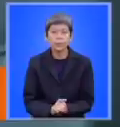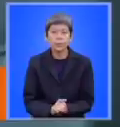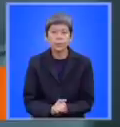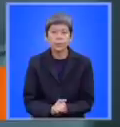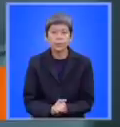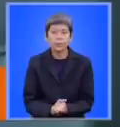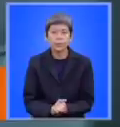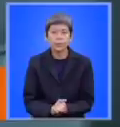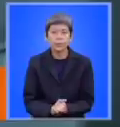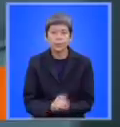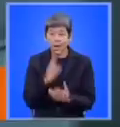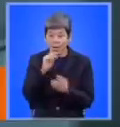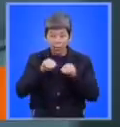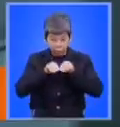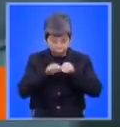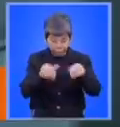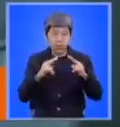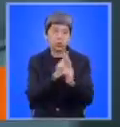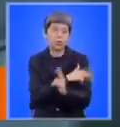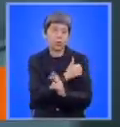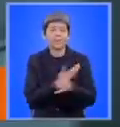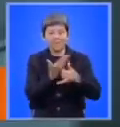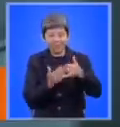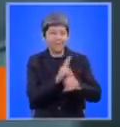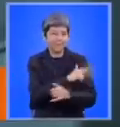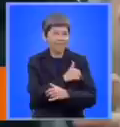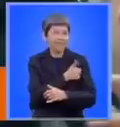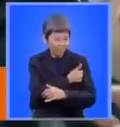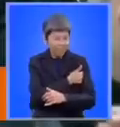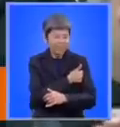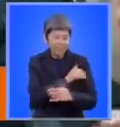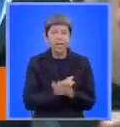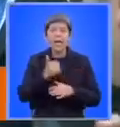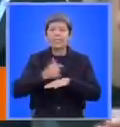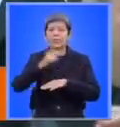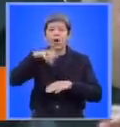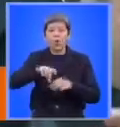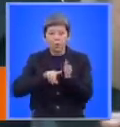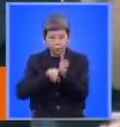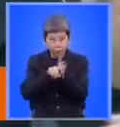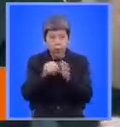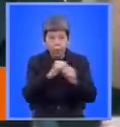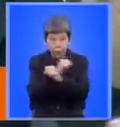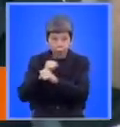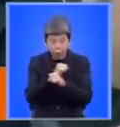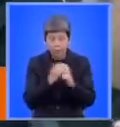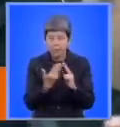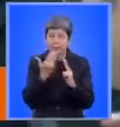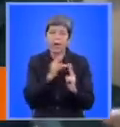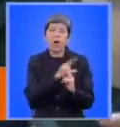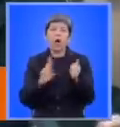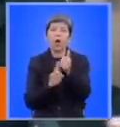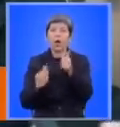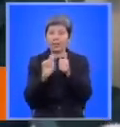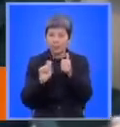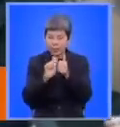สำหรับการแถลงข่าวประจำวันนี้ค่ะมีนายแพทย์สุวรรณชัยวัฒนายิ่งเจริญชัยอธิบดีกรมควบคุมโรคนายแพทย์ธนารักษ์ผลิตพัฒน์รองอธิบดีก